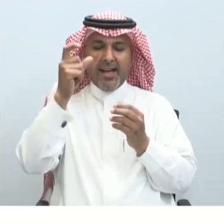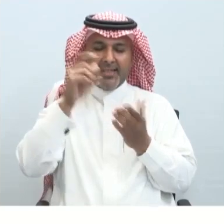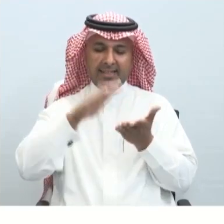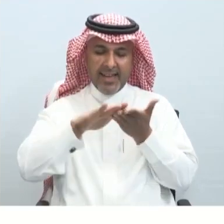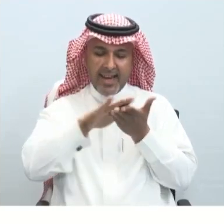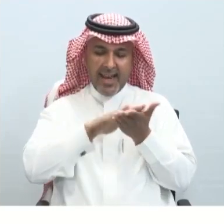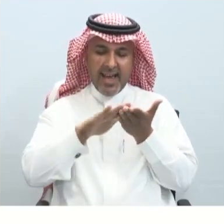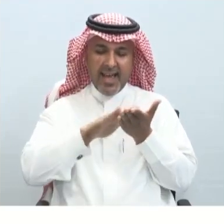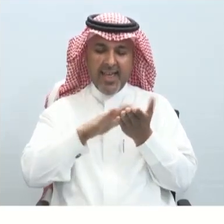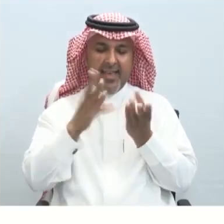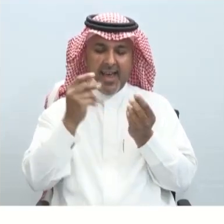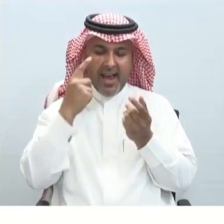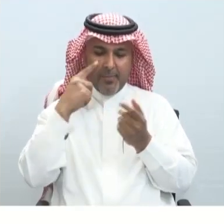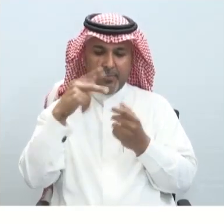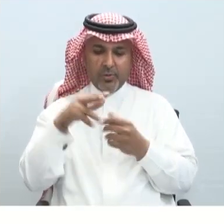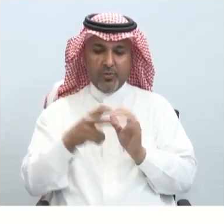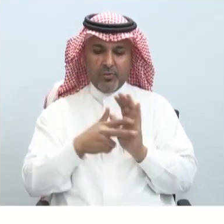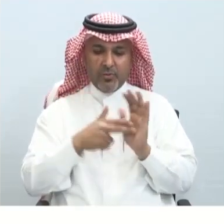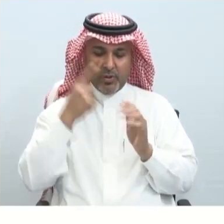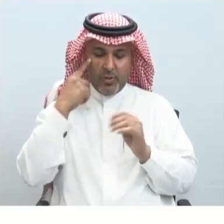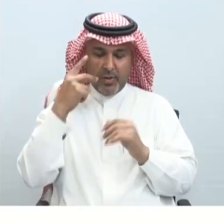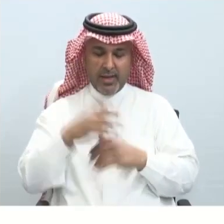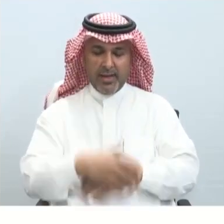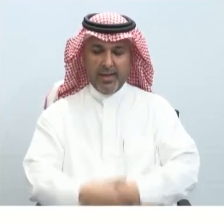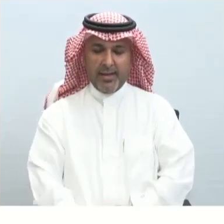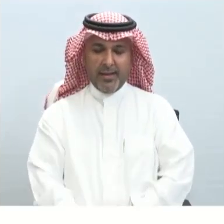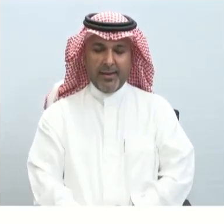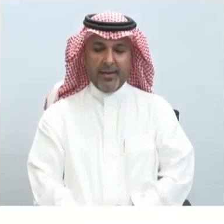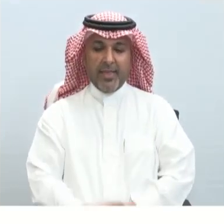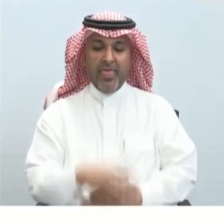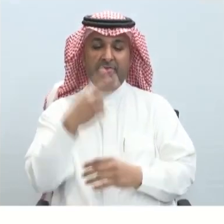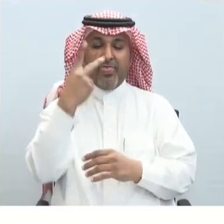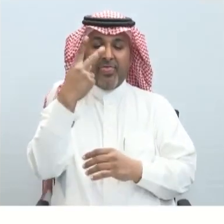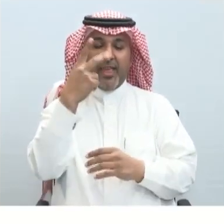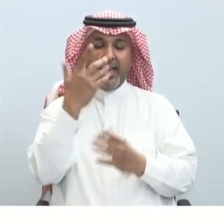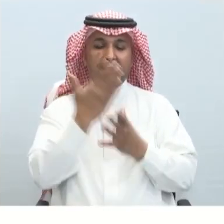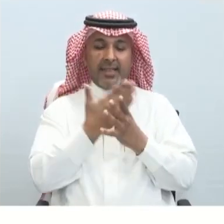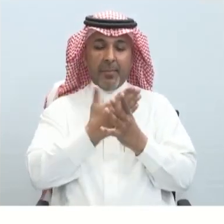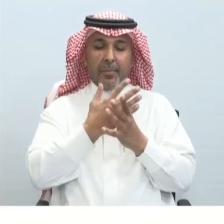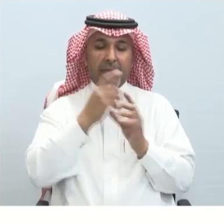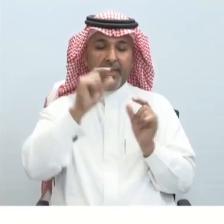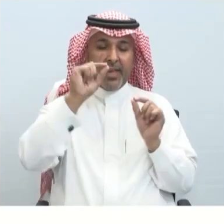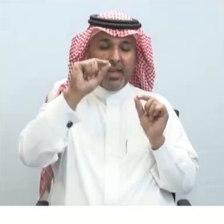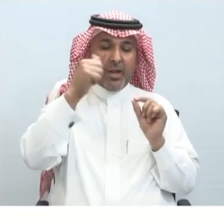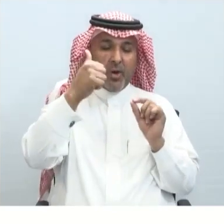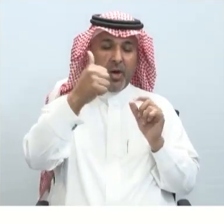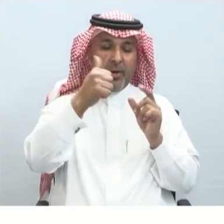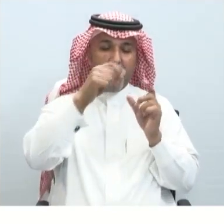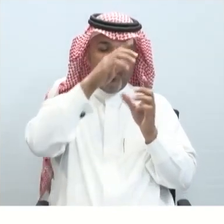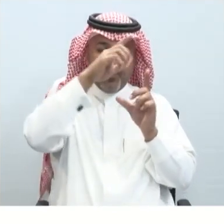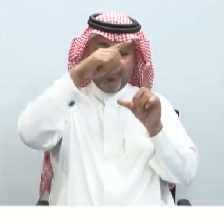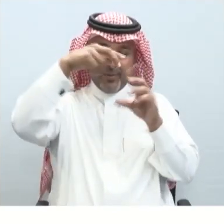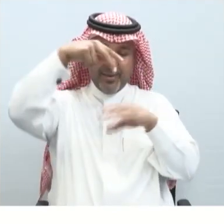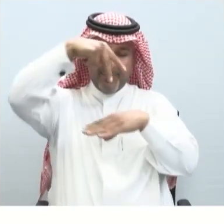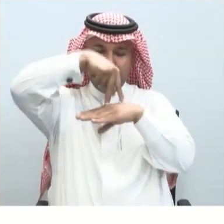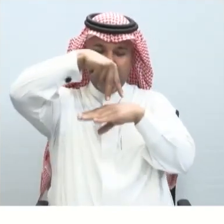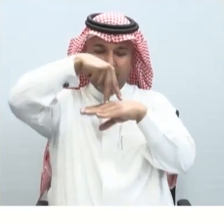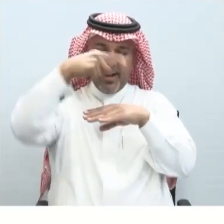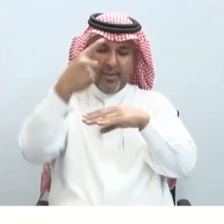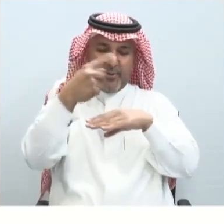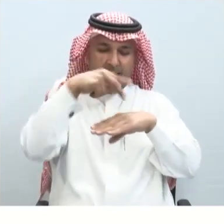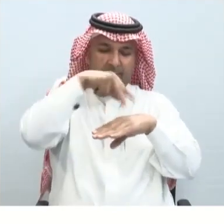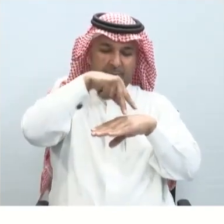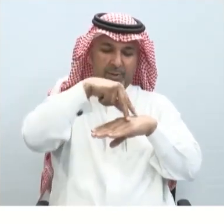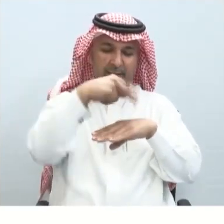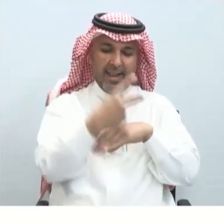في بي في سي في ساين الزاويه ايه طيب اثنين في نصف هذه كم